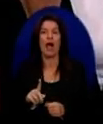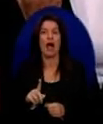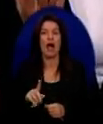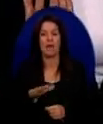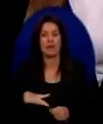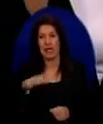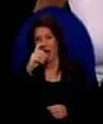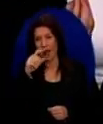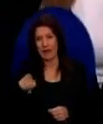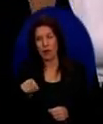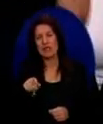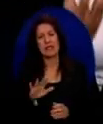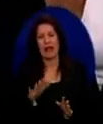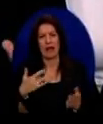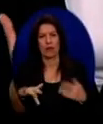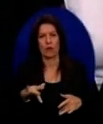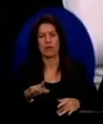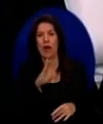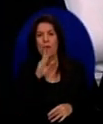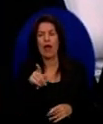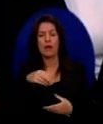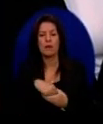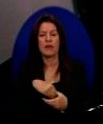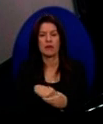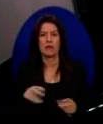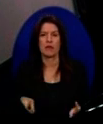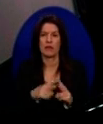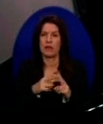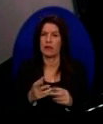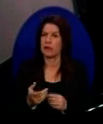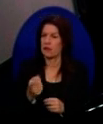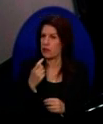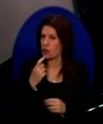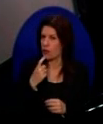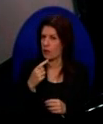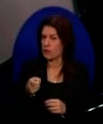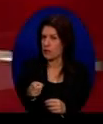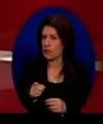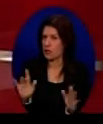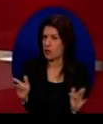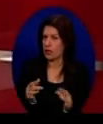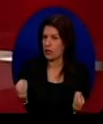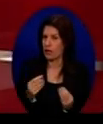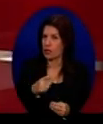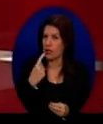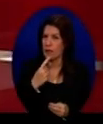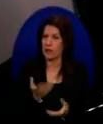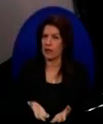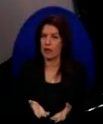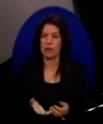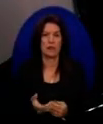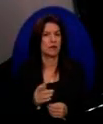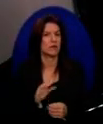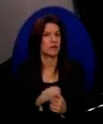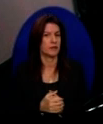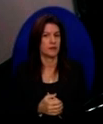הוא רק תירוץ, והבעיה היא פנים צרפתית. זאת אומרת, זה קצת סותר את מה שאמרת. לא, אני דרך